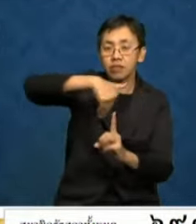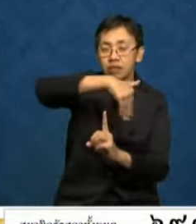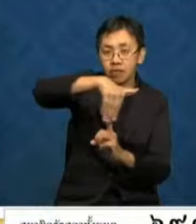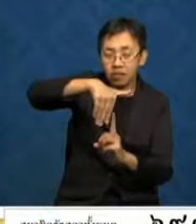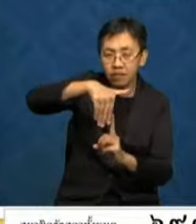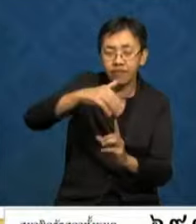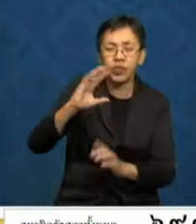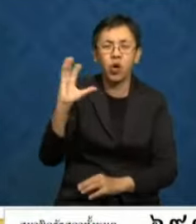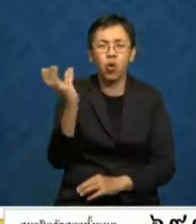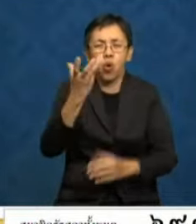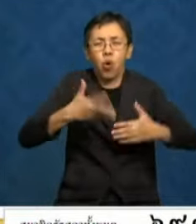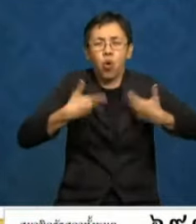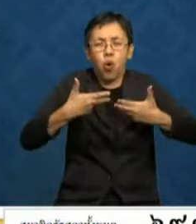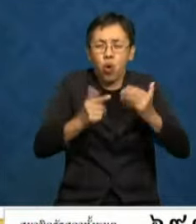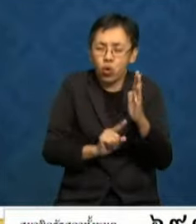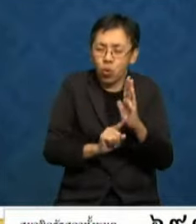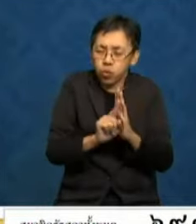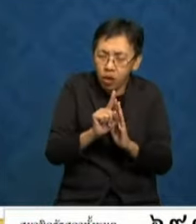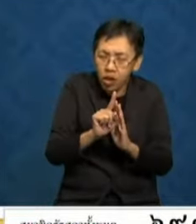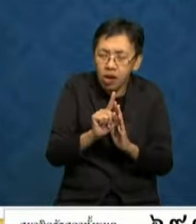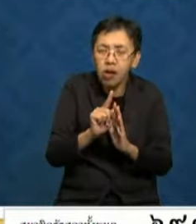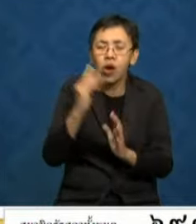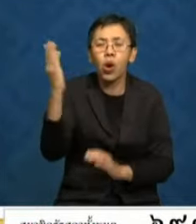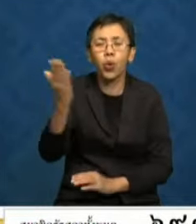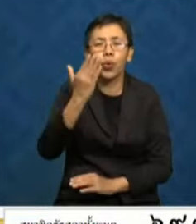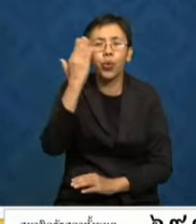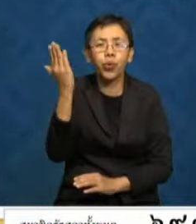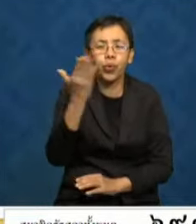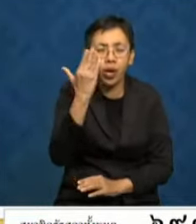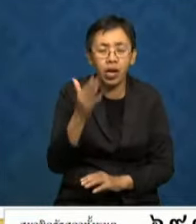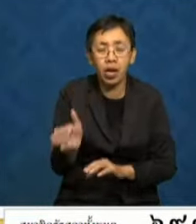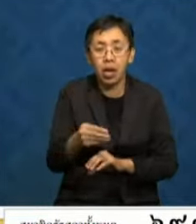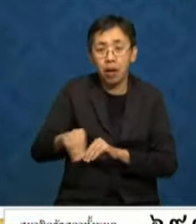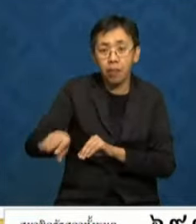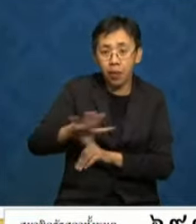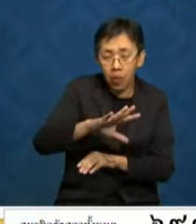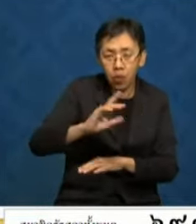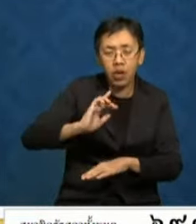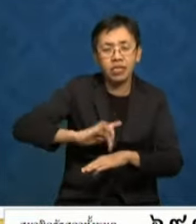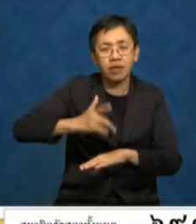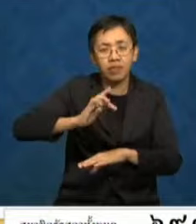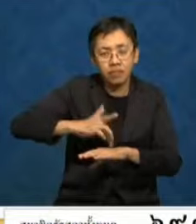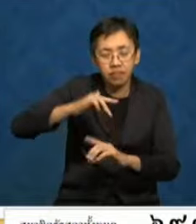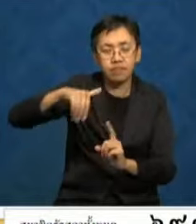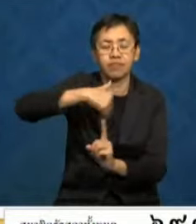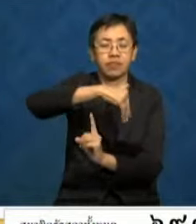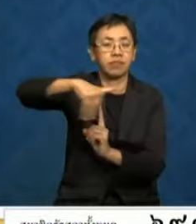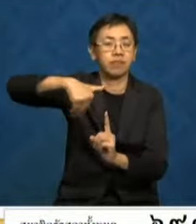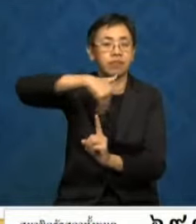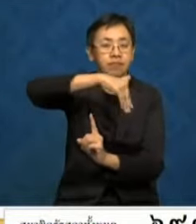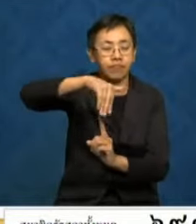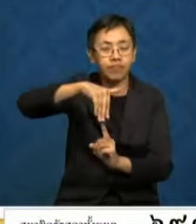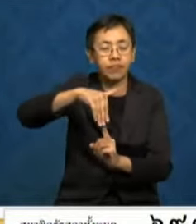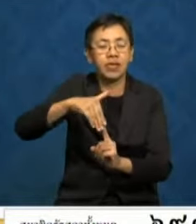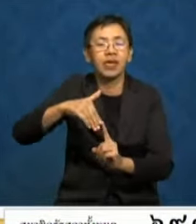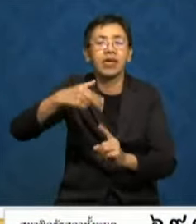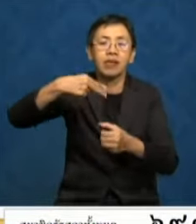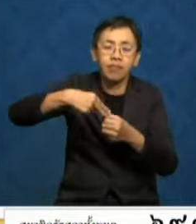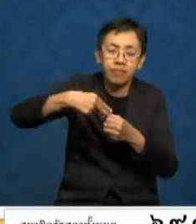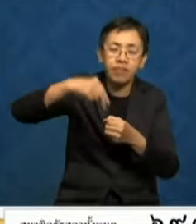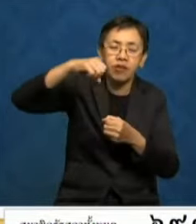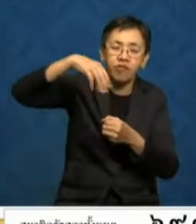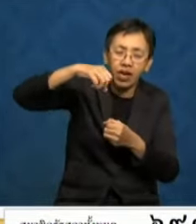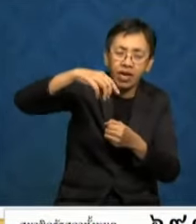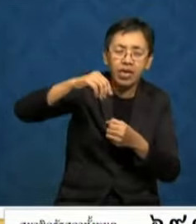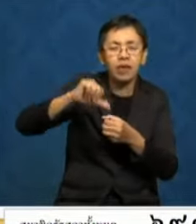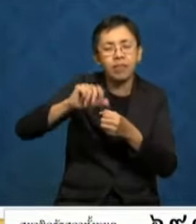สภาพภูมิอากาศแล้วก็เรื่องของการประมงทรัพยากรธรรมชาติและสิ่งแวดล้อมพลังงานสิทธิและ